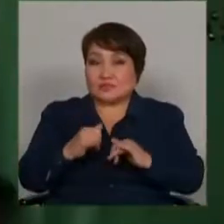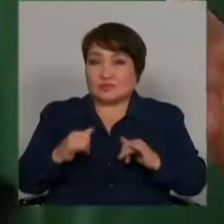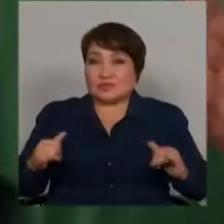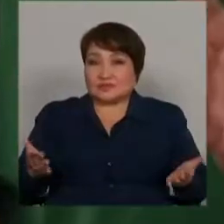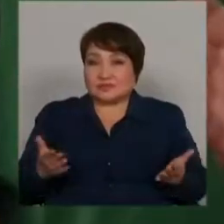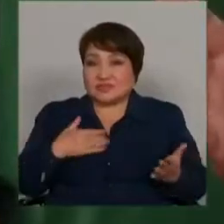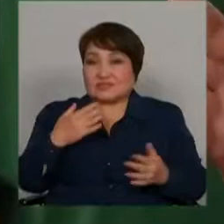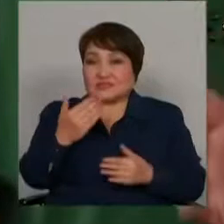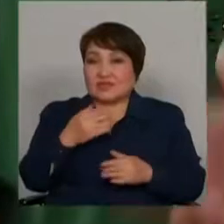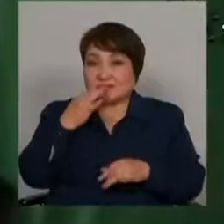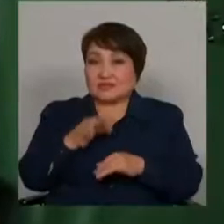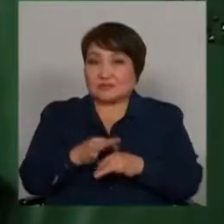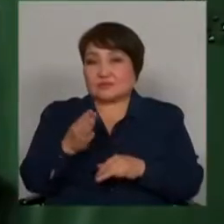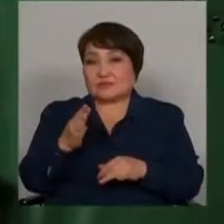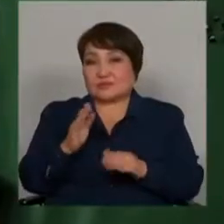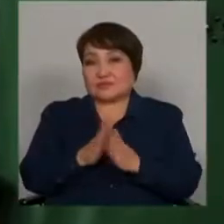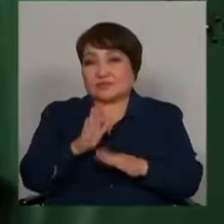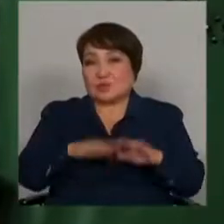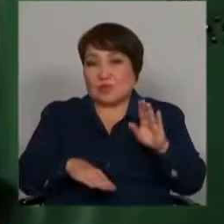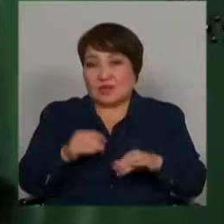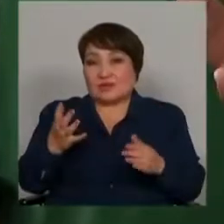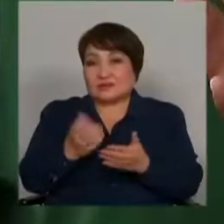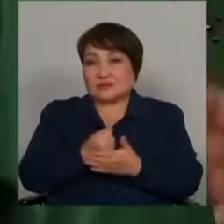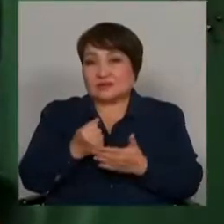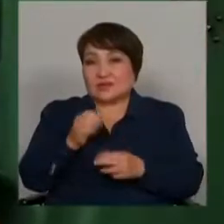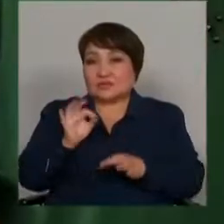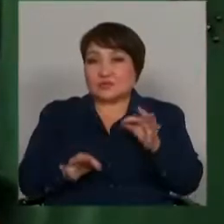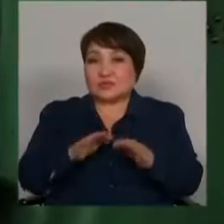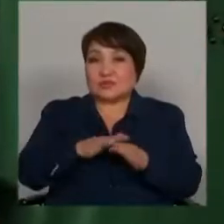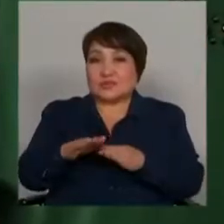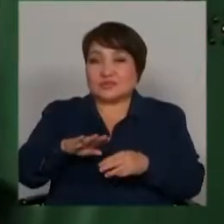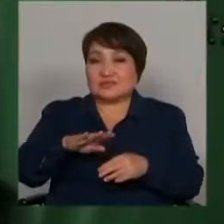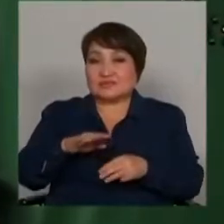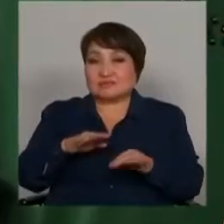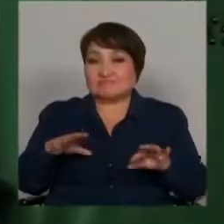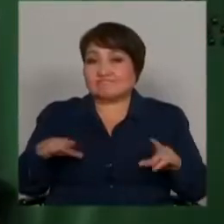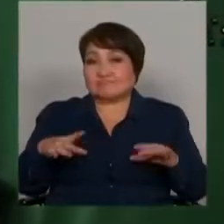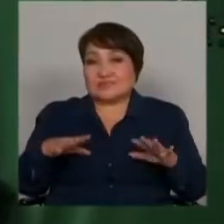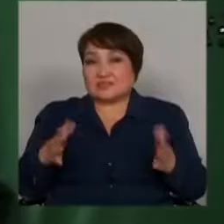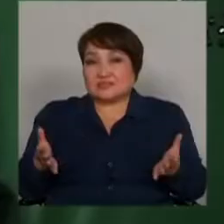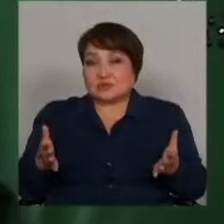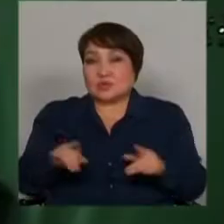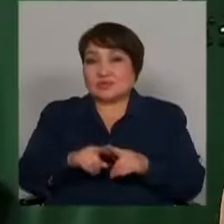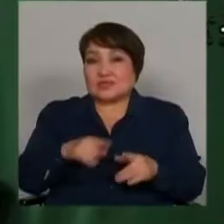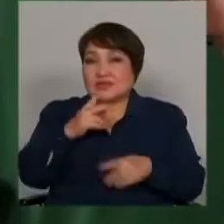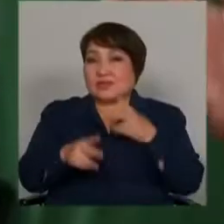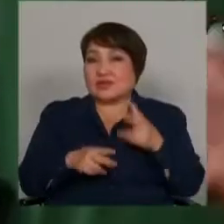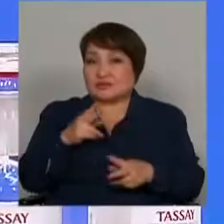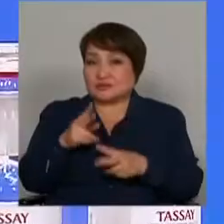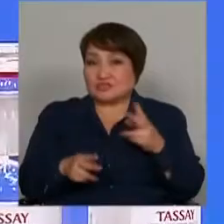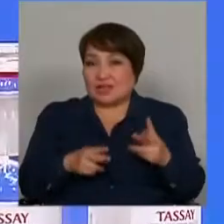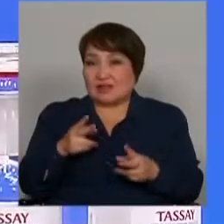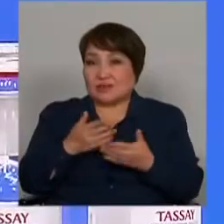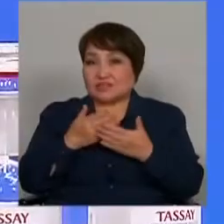просто осыны қолға алыңызшы, судебный исполнительдер бездействует. Уже мына апелляционный жалоба жоқ, сносқа деді.